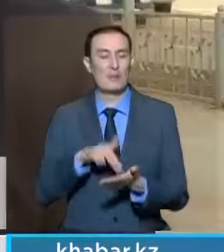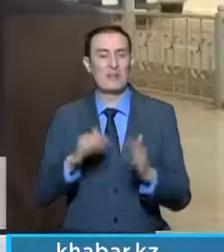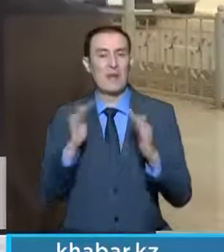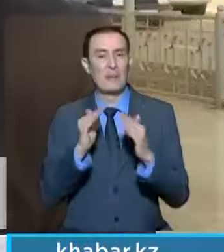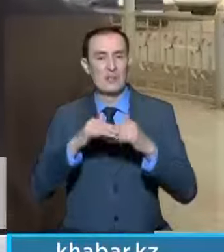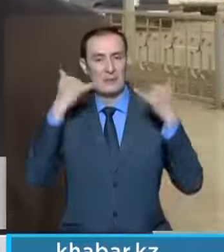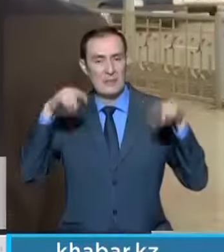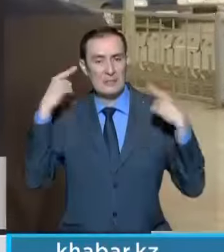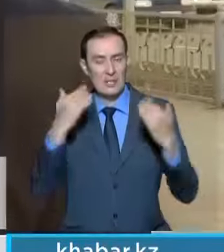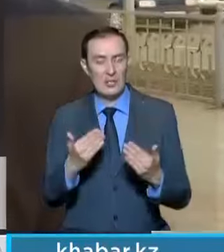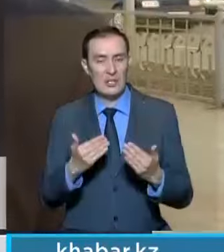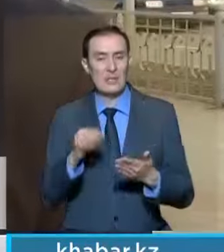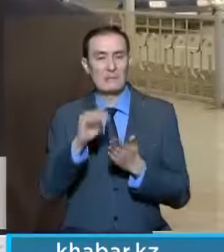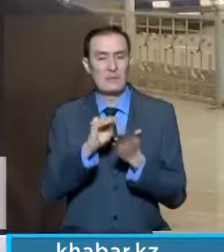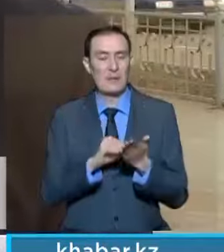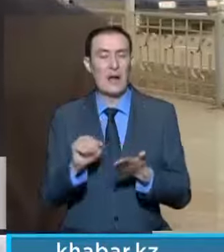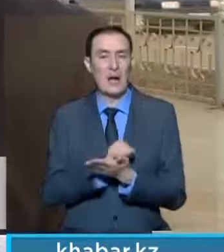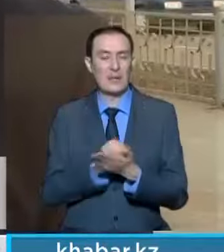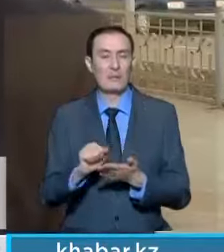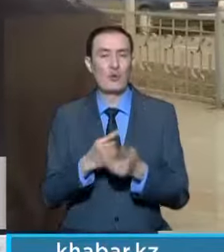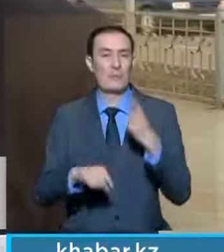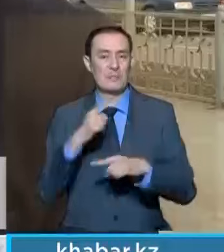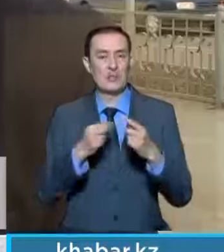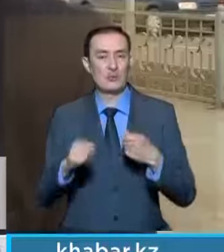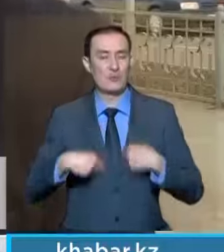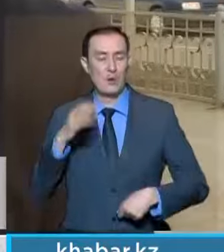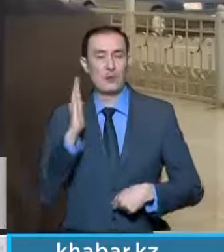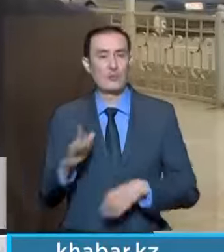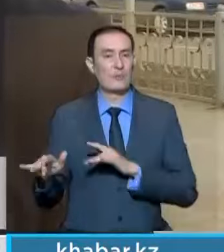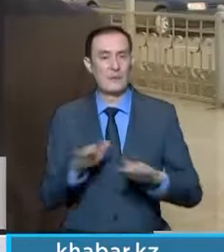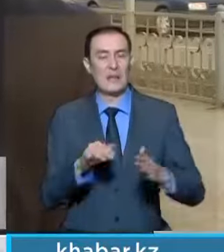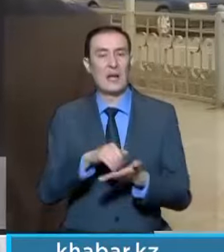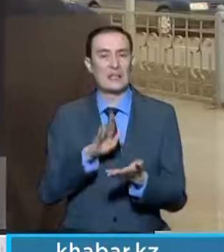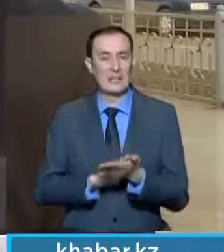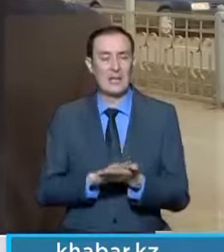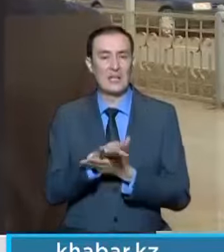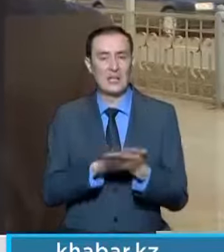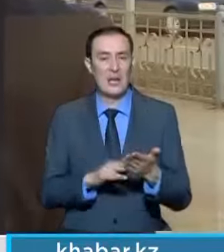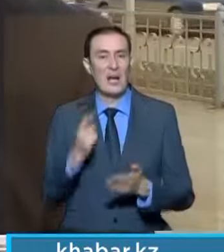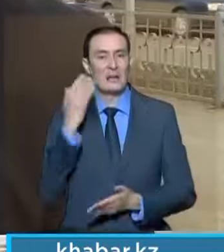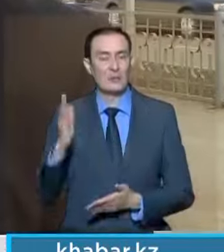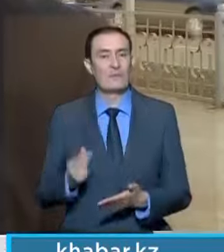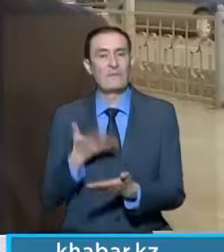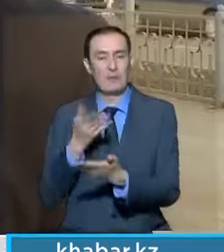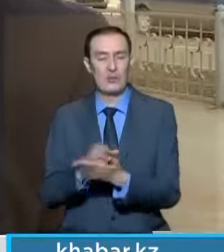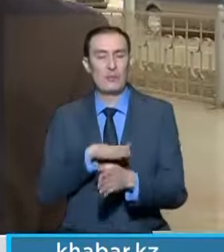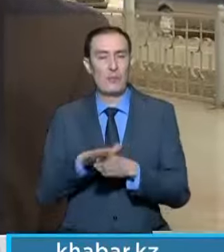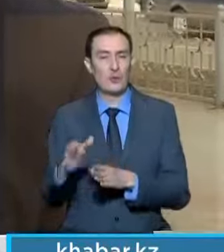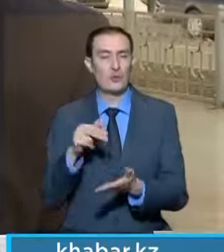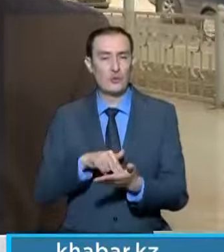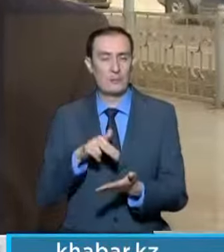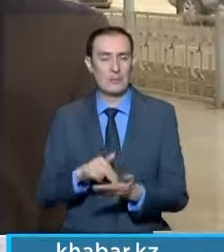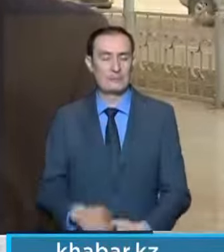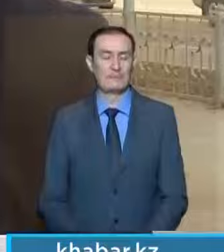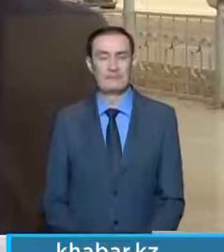скота. Сейчас комиссия составляет акты по компенсации ущерба. После будет проведена оценка, а затем хозяевам будет выплачена полная